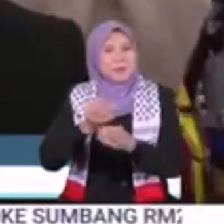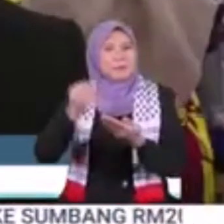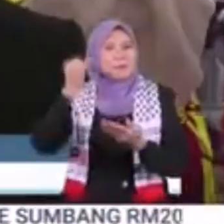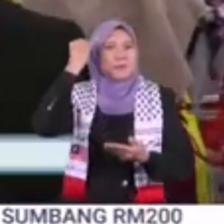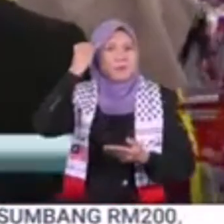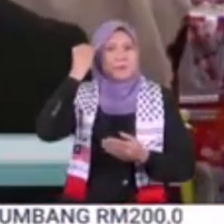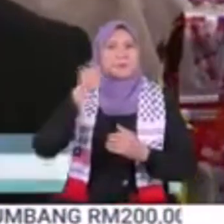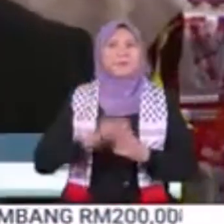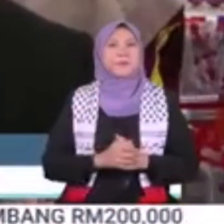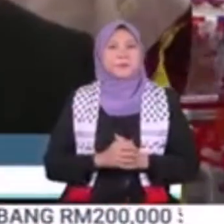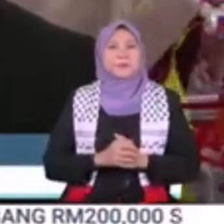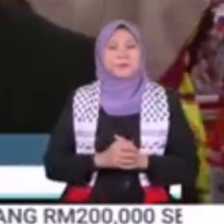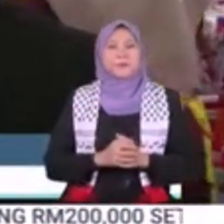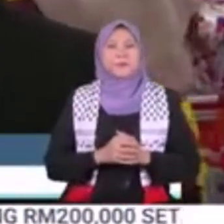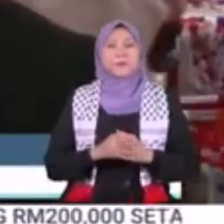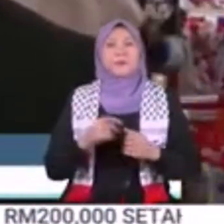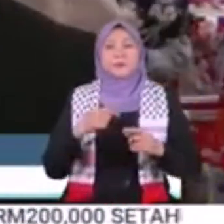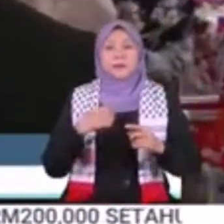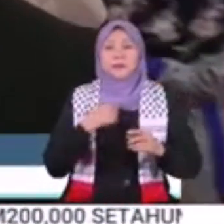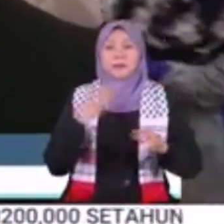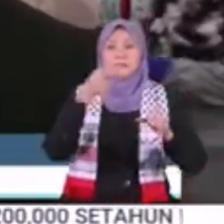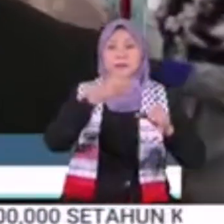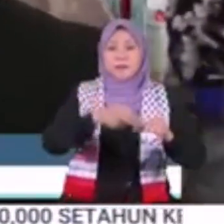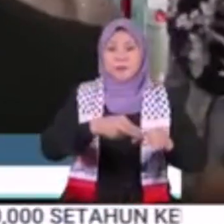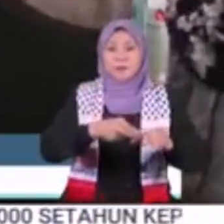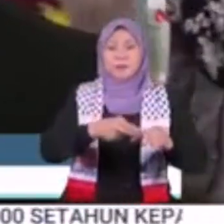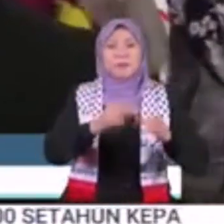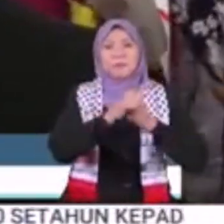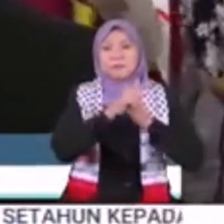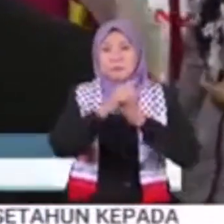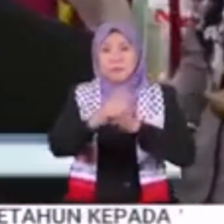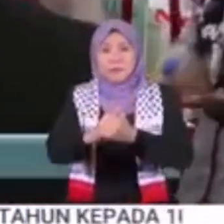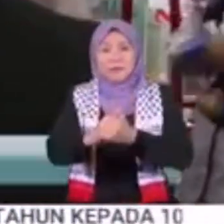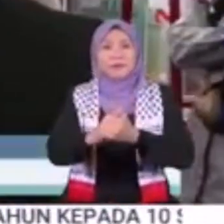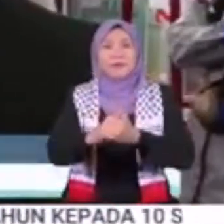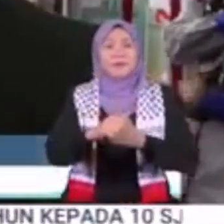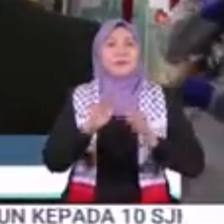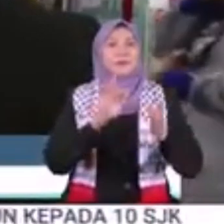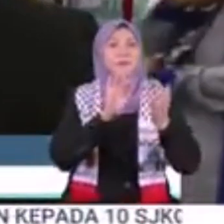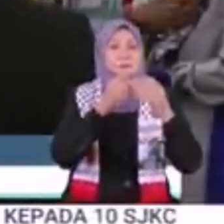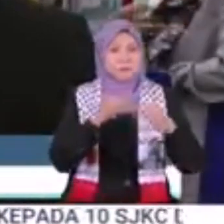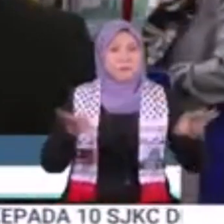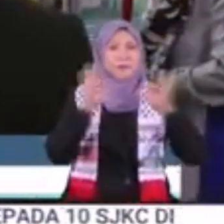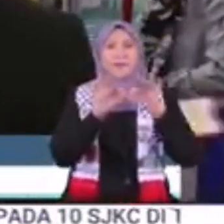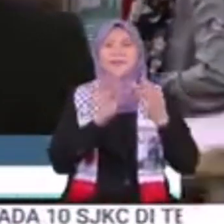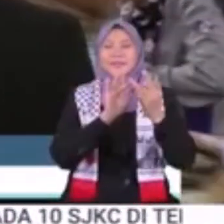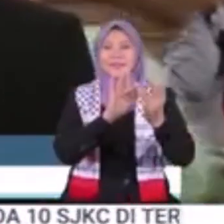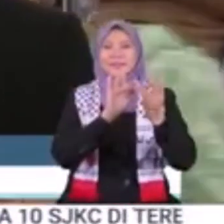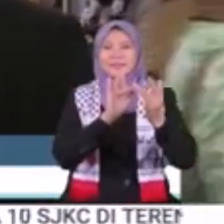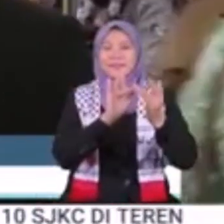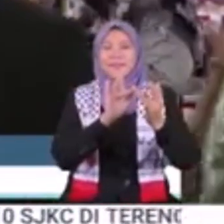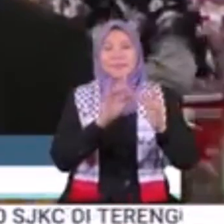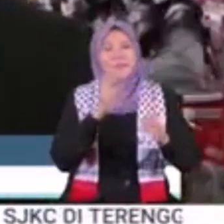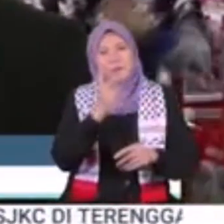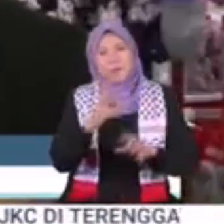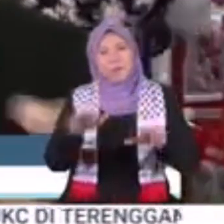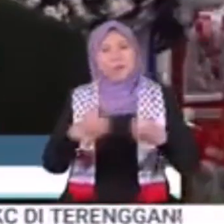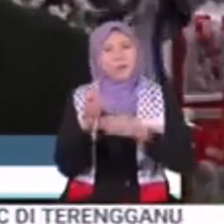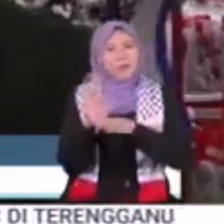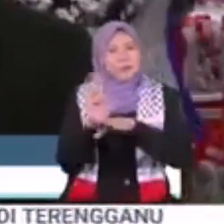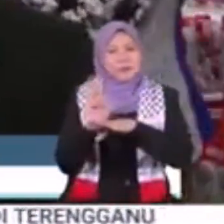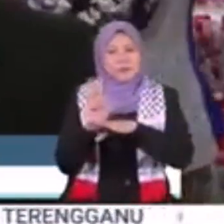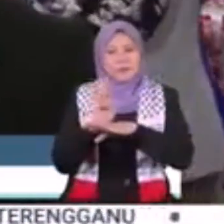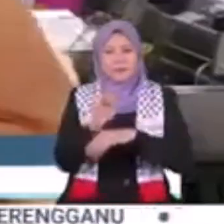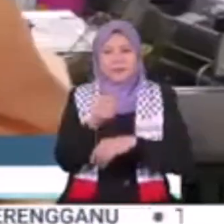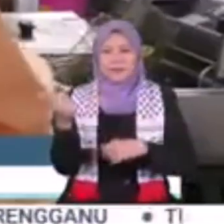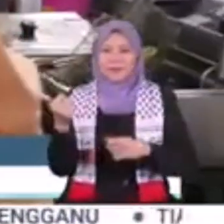daripada yang kelebihan bila sertai bimbingan seperti ini adalah networking lah. Kita boleh tengok macam mana usaha-usaha